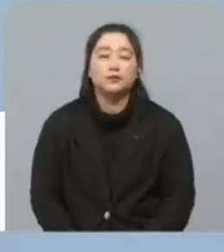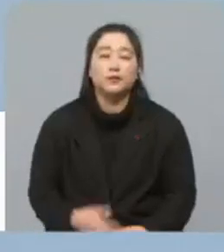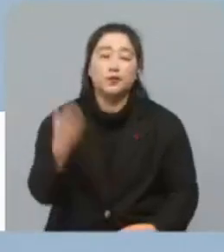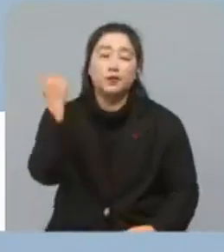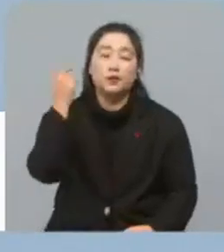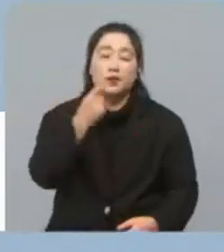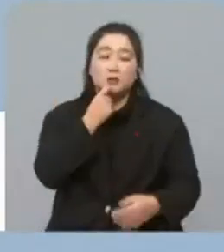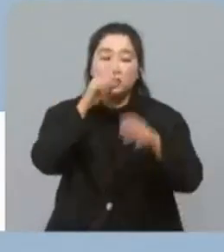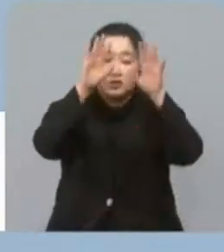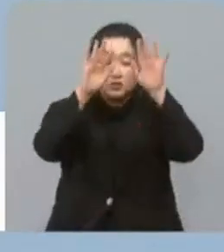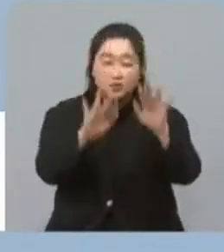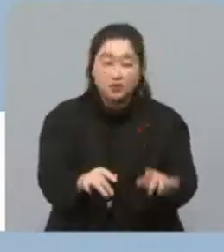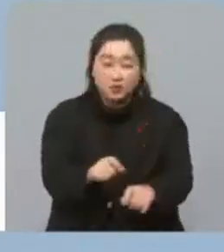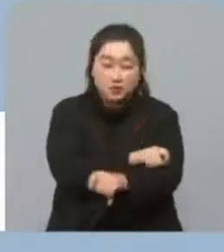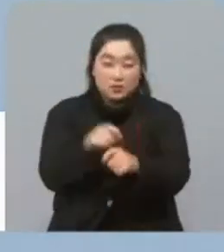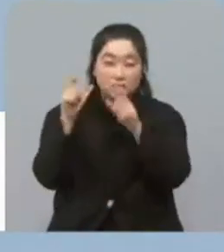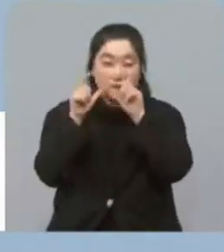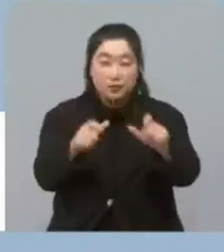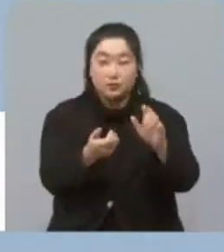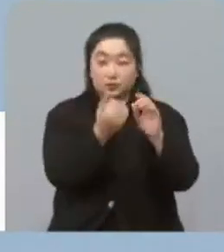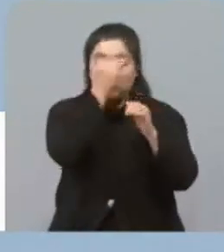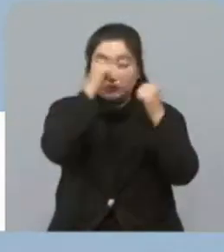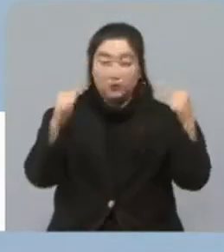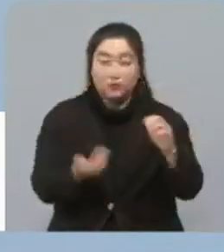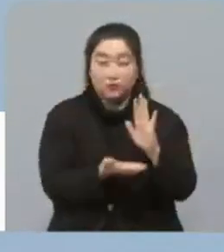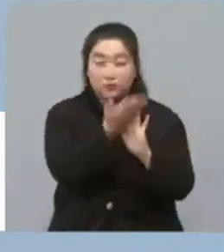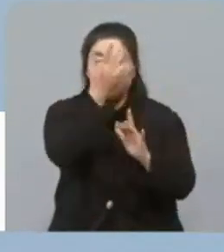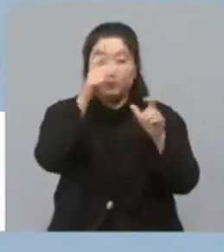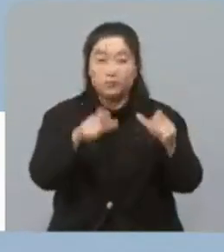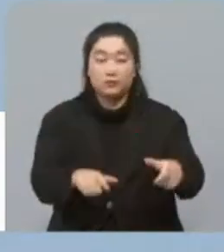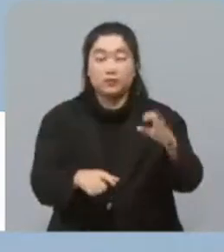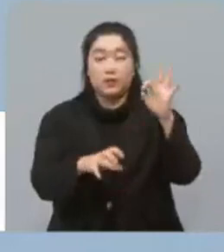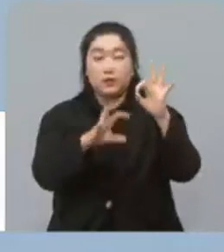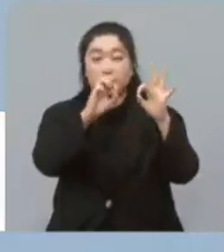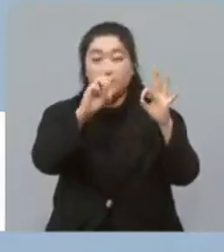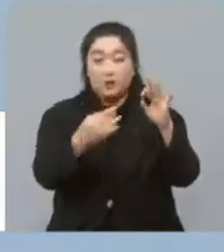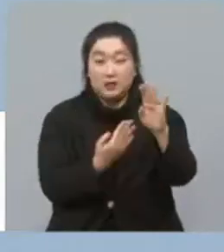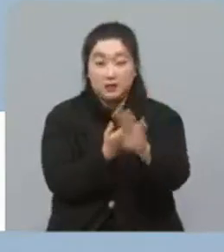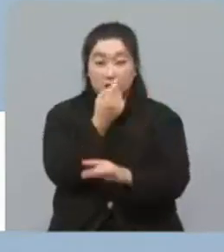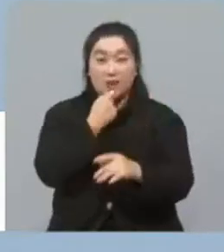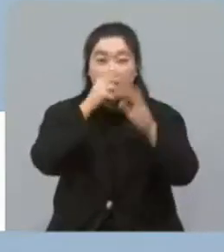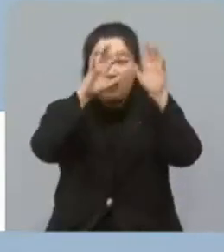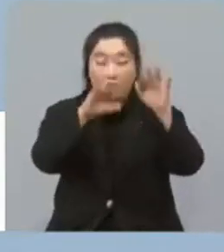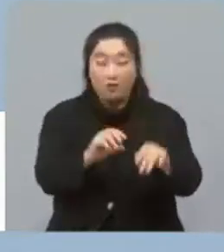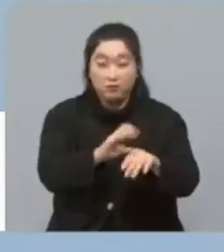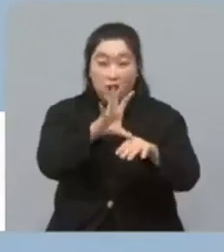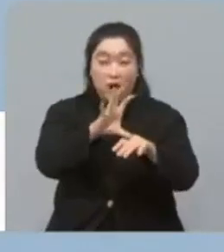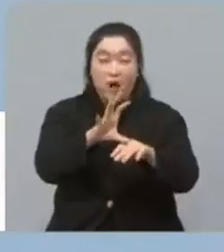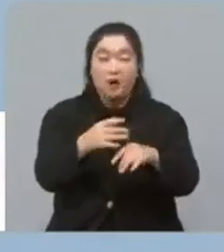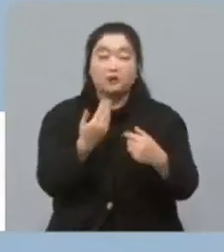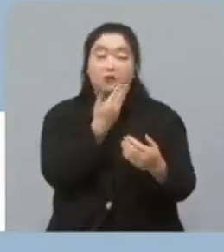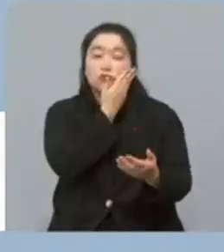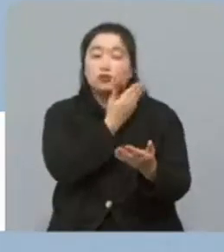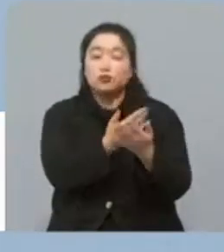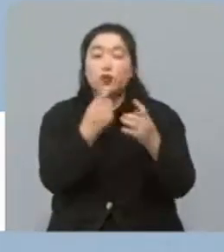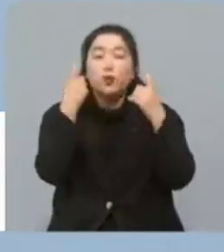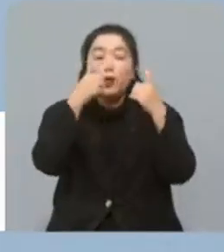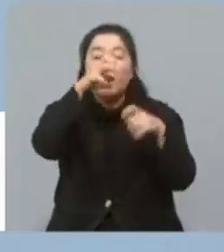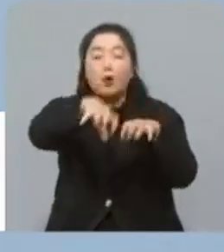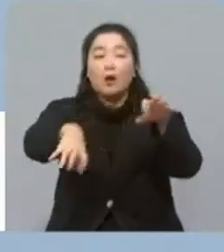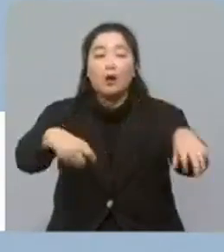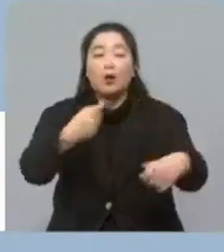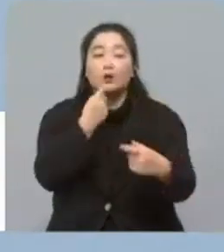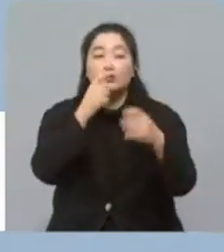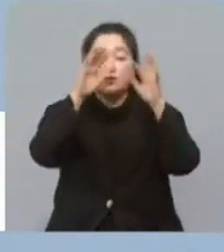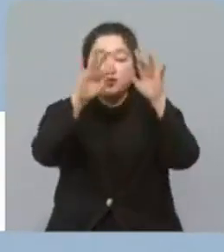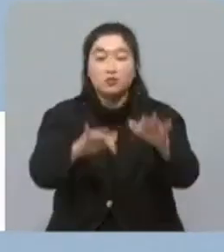최근 대설특보 속 충북 북부 지역에는 10cm 이상의 많은 눈이 내렸습니다. 주요 관광지가 하얀 눈으로 뒤덮이면서 온통